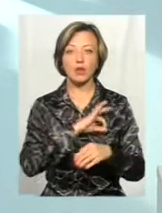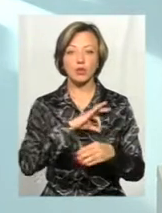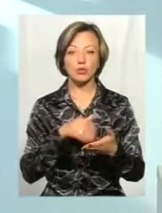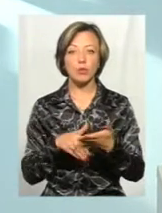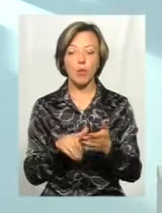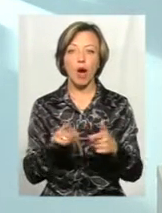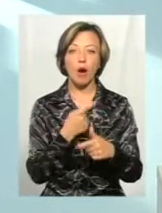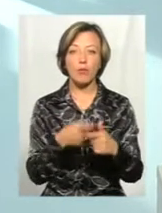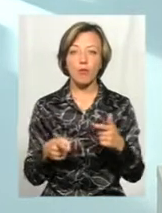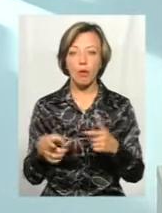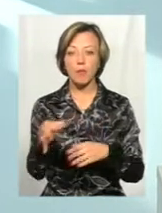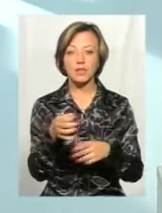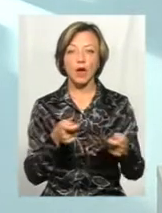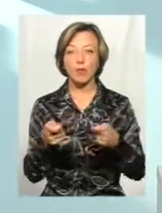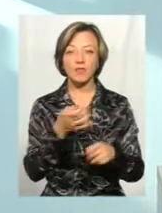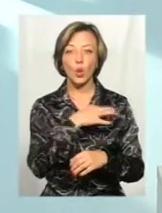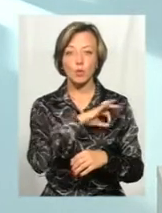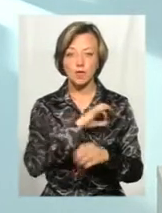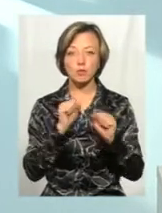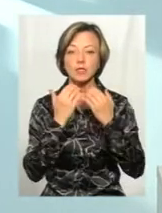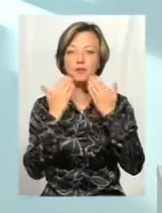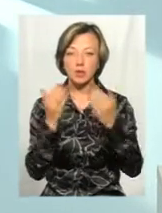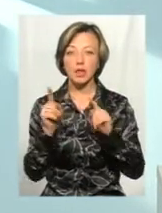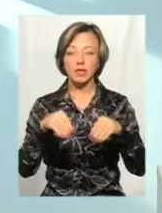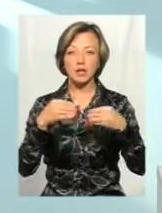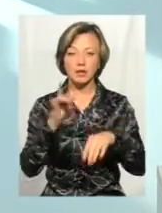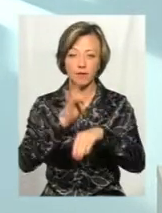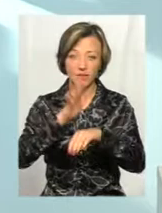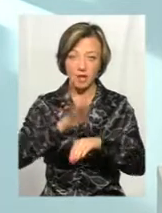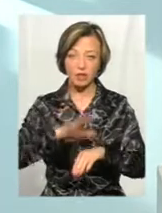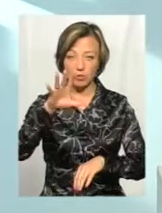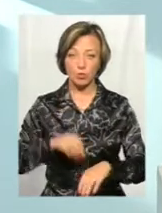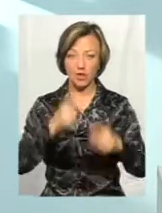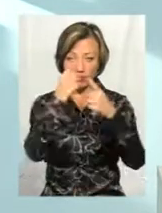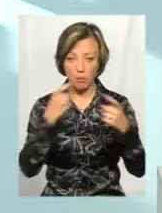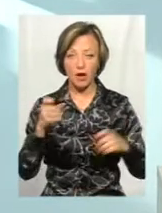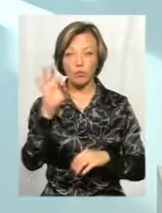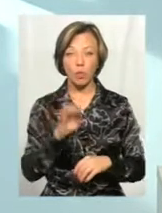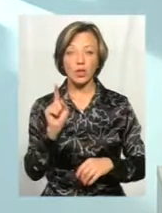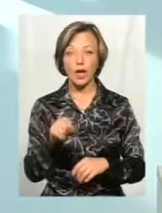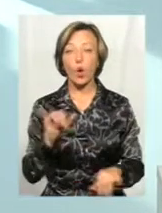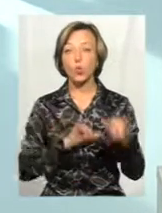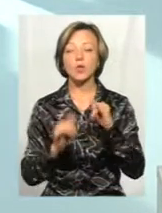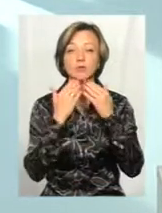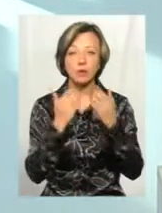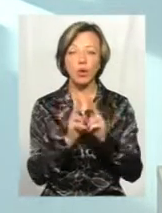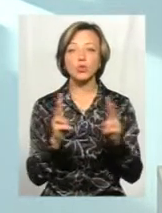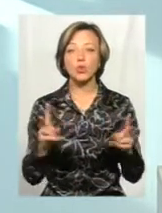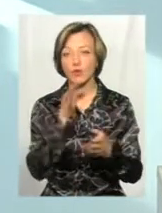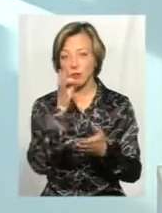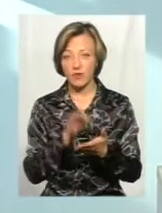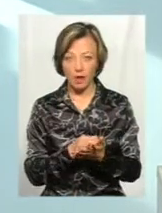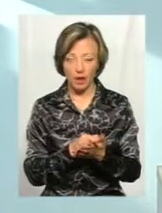допомоги, або в обласне управління юстиції можна звернутися. Там нададуть вичерпну інформацію про те, куди звернутися, хто за це